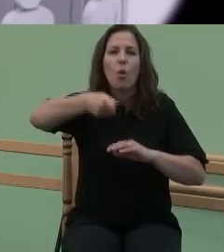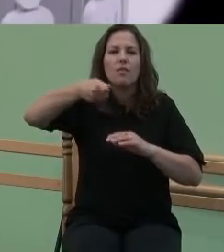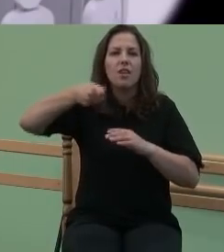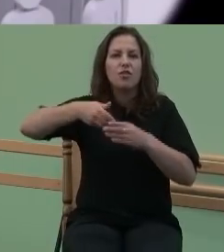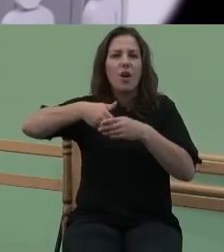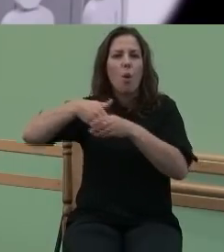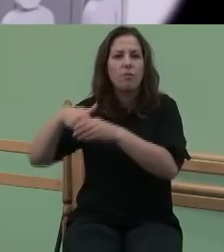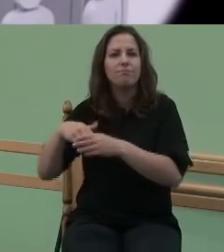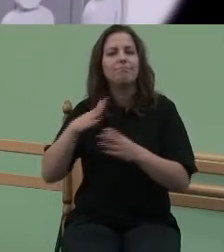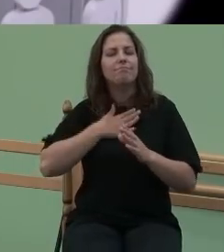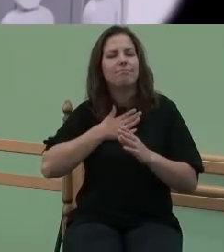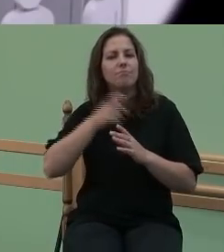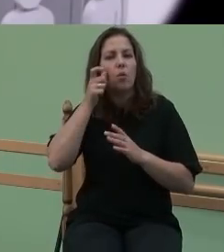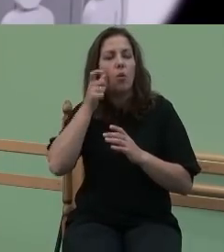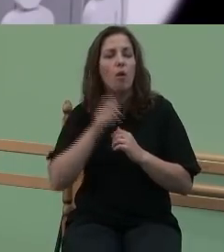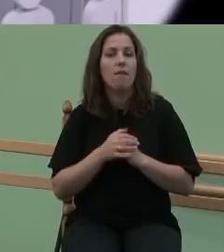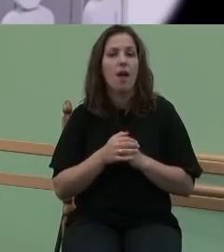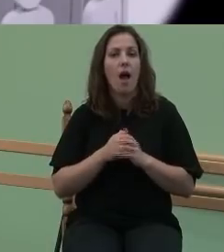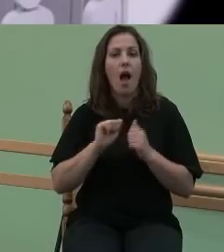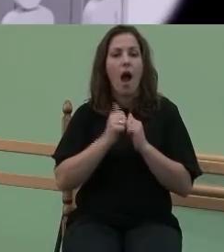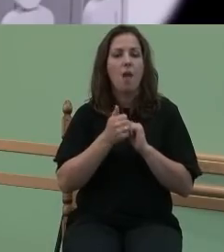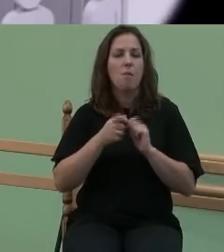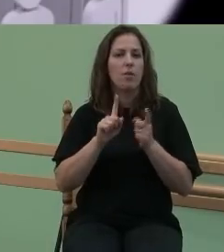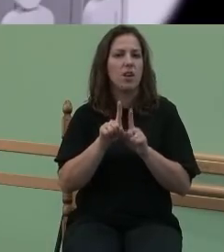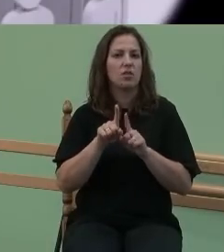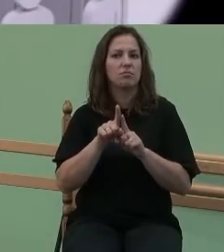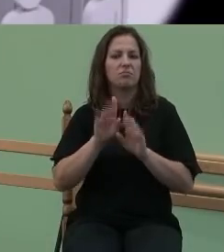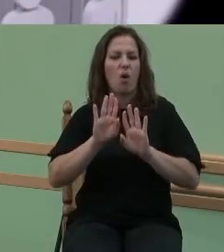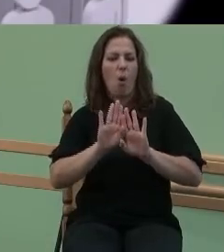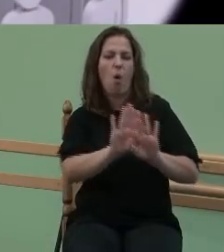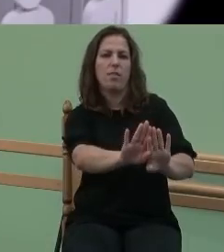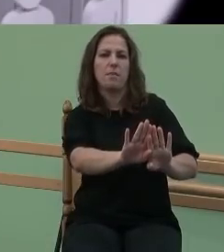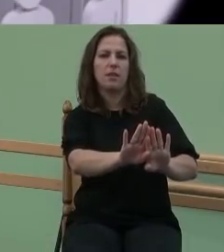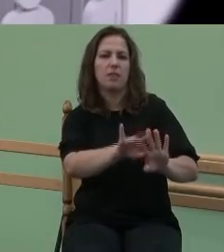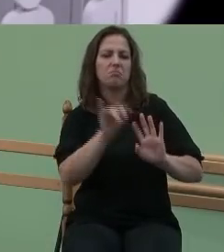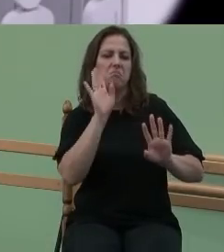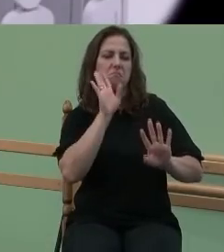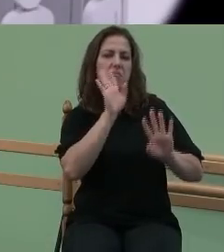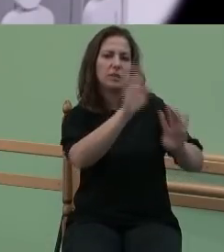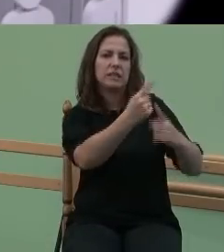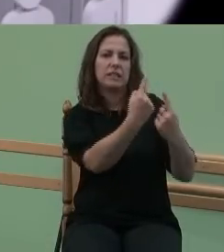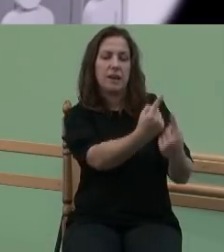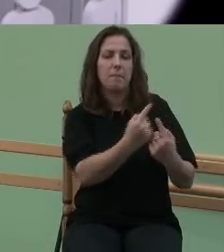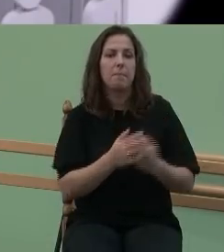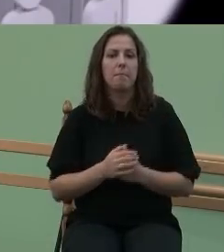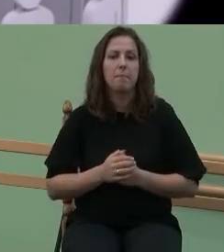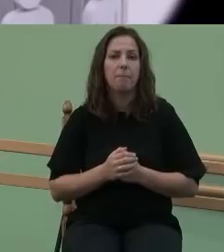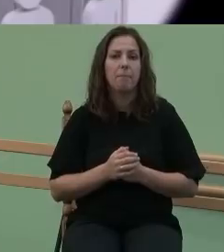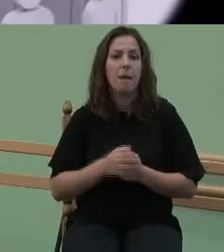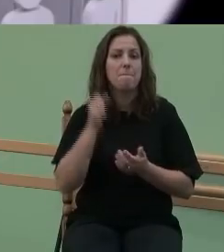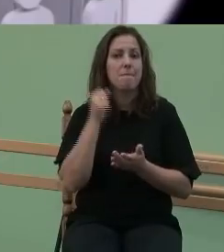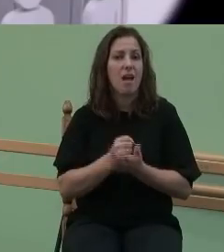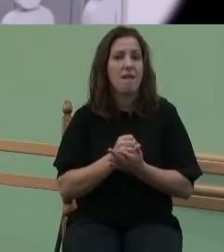lub życzliwego słowa, a może doznać odepchnięcia i pozostawienia samemu sobie.